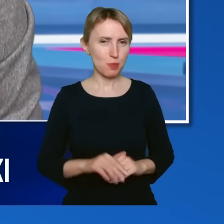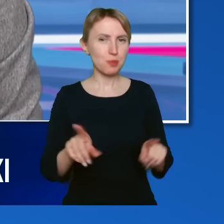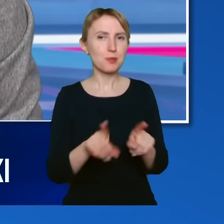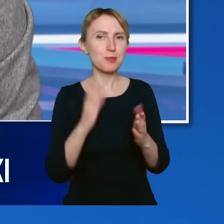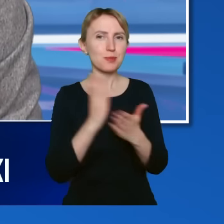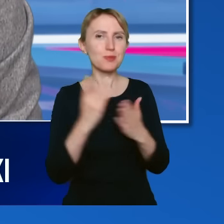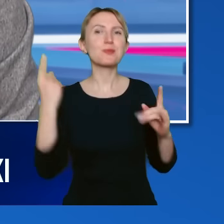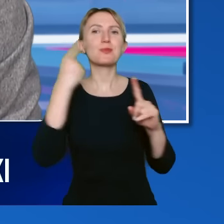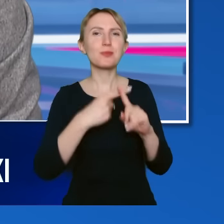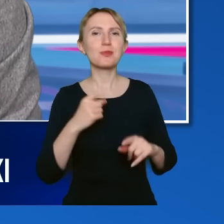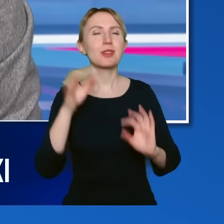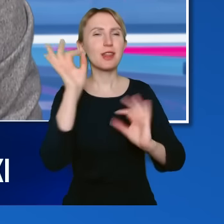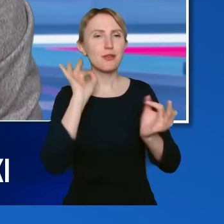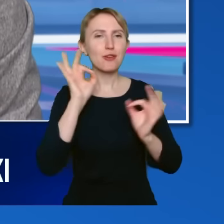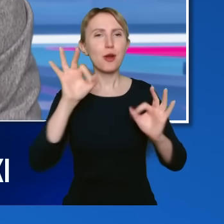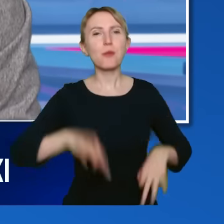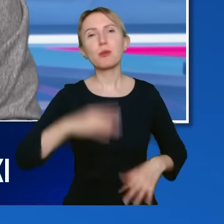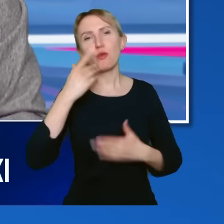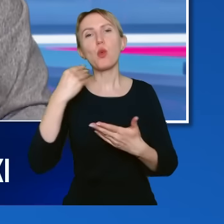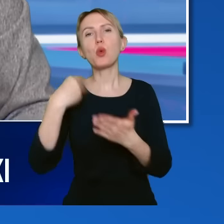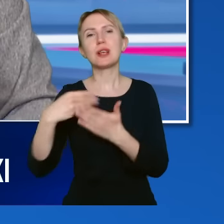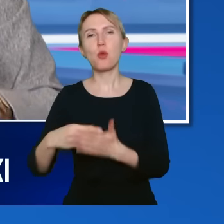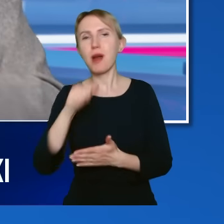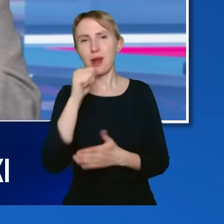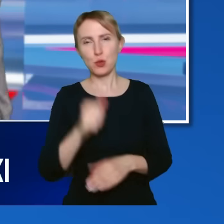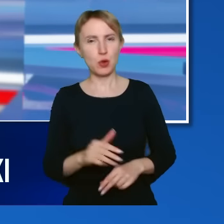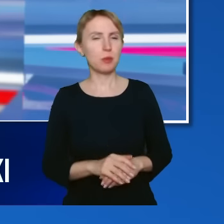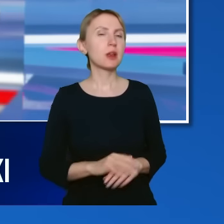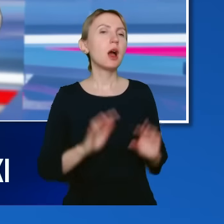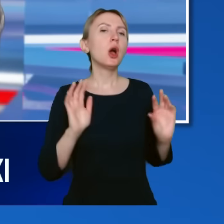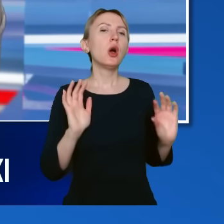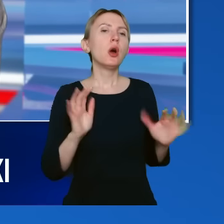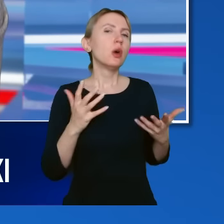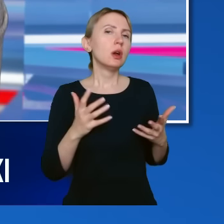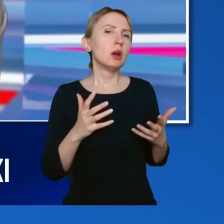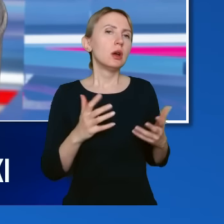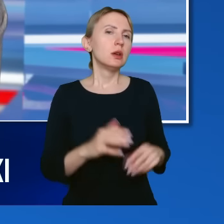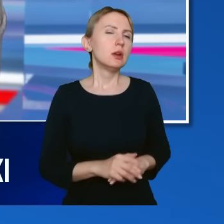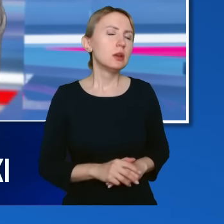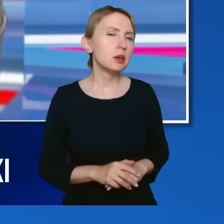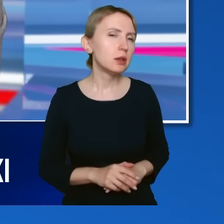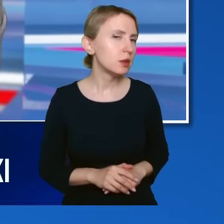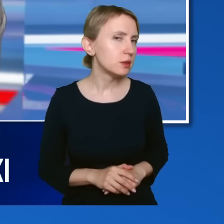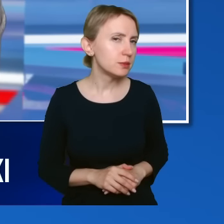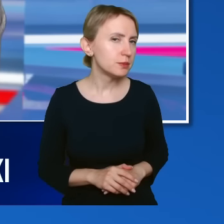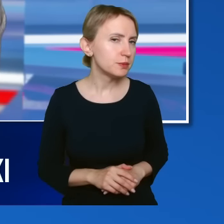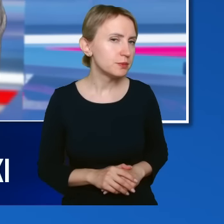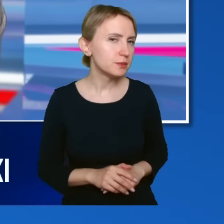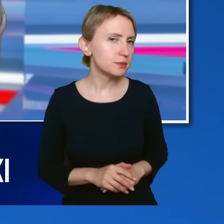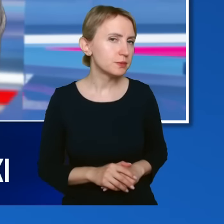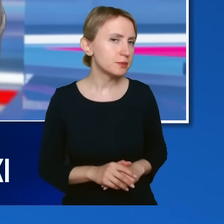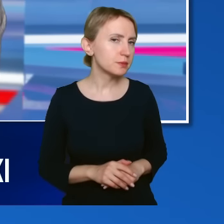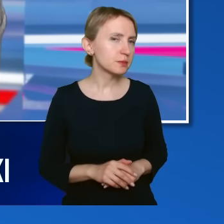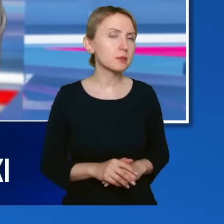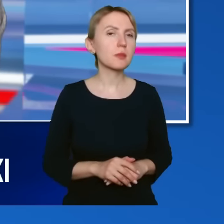informacje do tego, o czym pan mówił, o zakupach europejskich. Jeśli chodzi o panią źle, Bodnar, czy dobrze? Przepraszam, bo nie zrozumiałam. Nie, bo tutaj